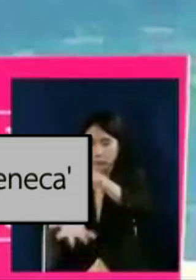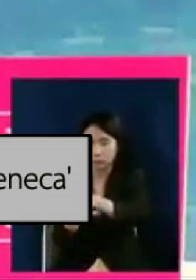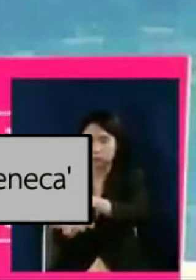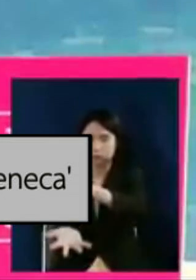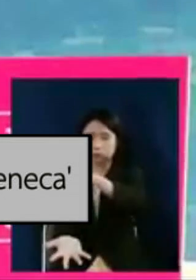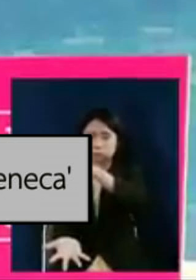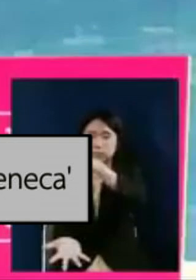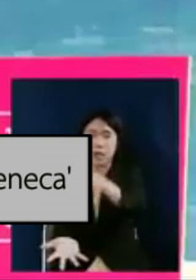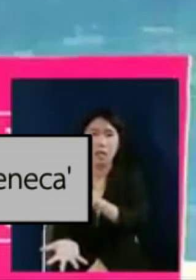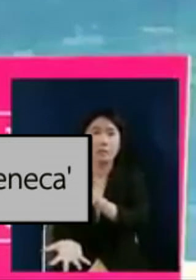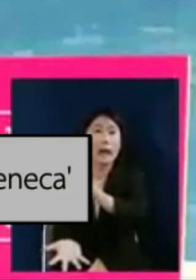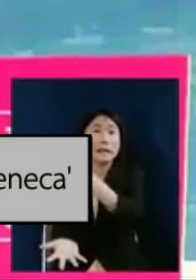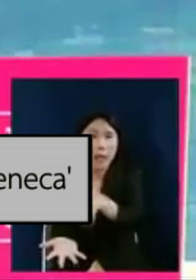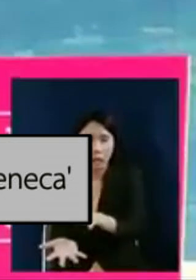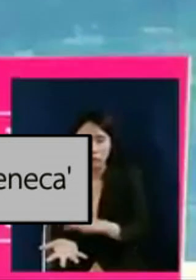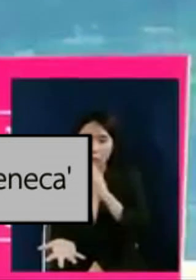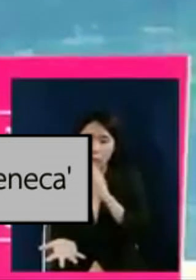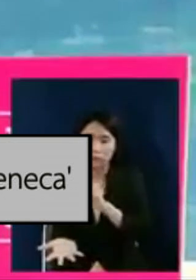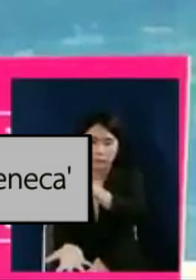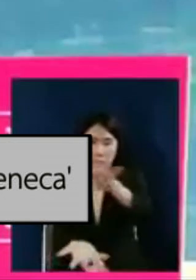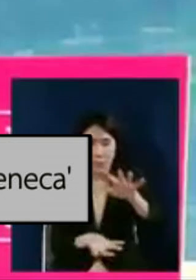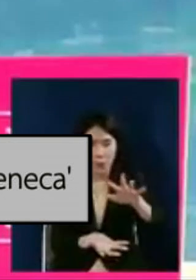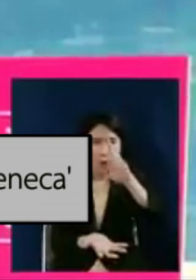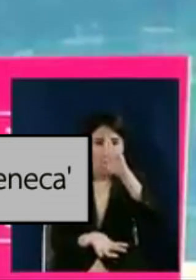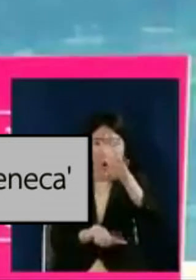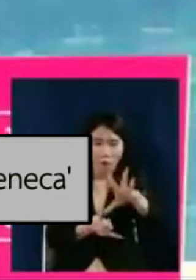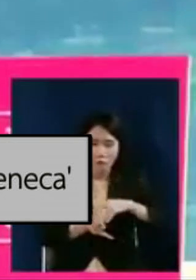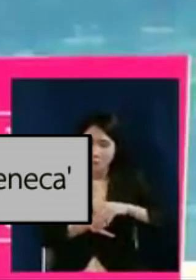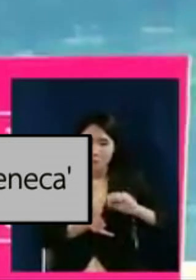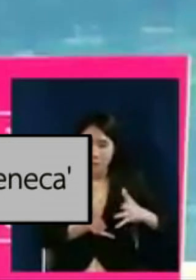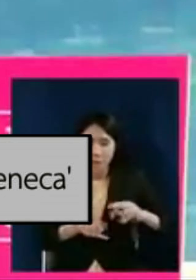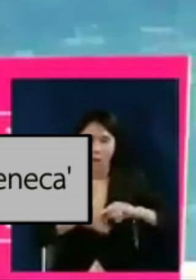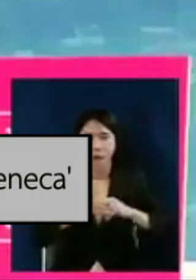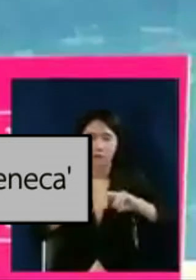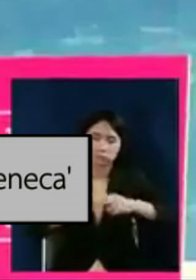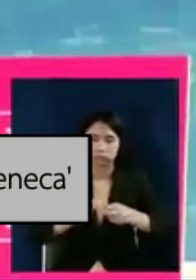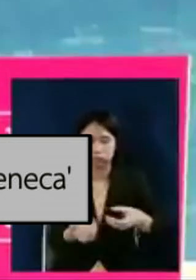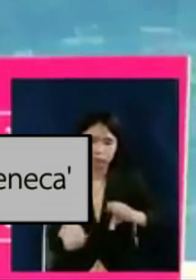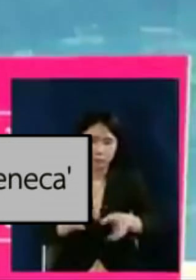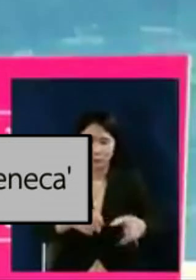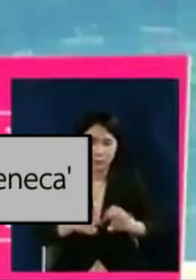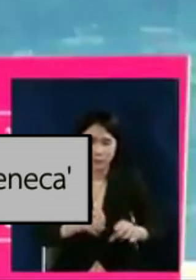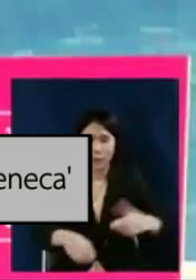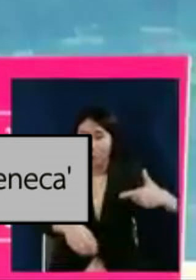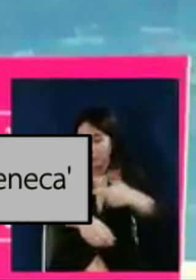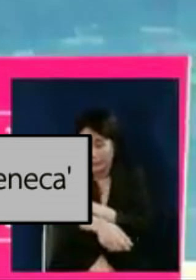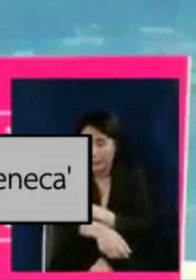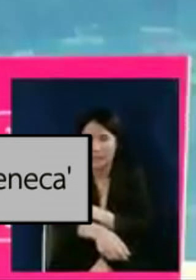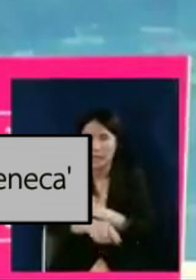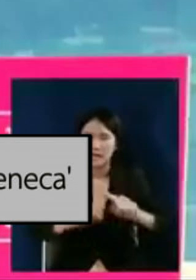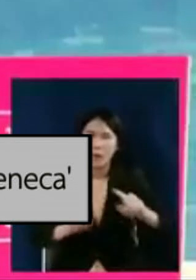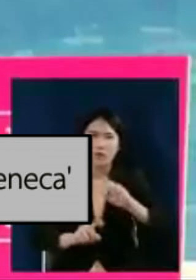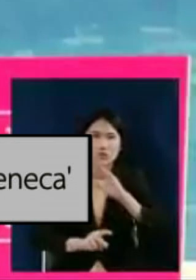มันไม่แบ่งตัวมันตายแล้วนะครับเมื่อมันตายแล้วมันก็ไม่ก่อนโลกนะครับหาเพื่อนเราก็พูดถึงอาการข้างเคียงต่างๆนะครับ